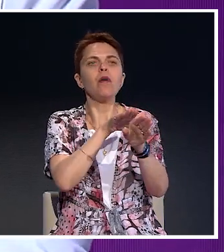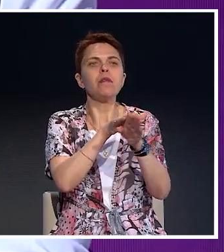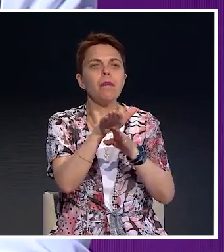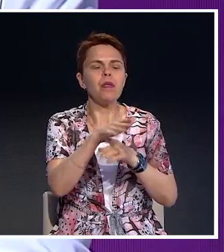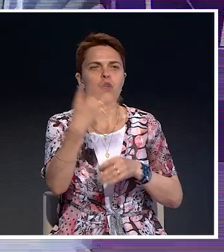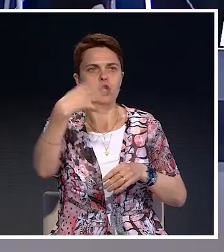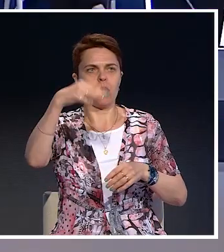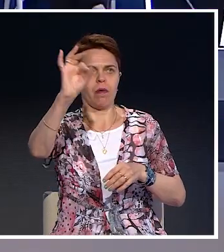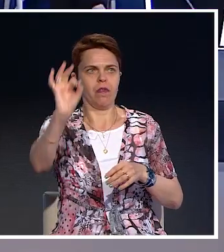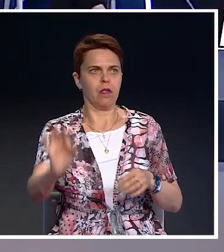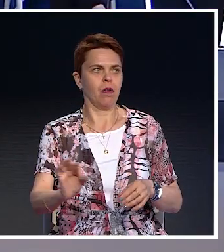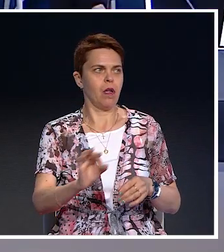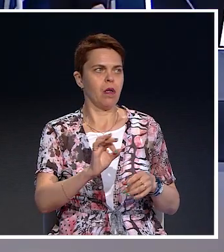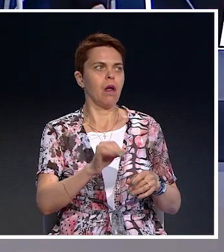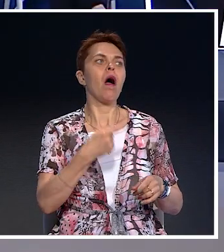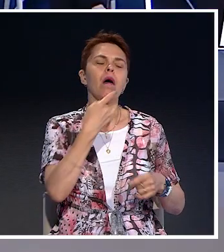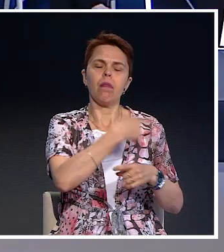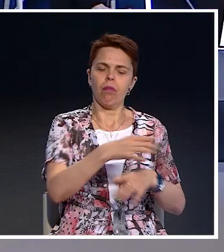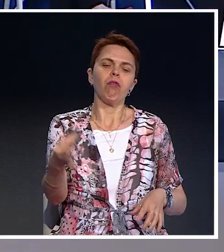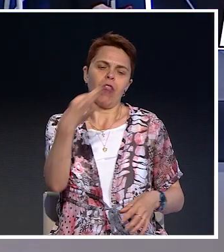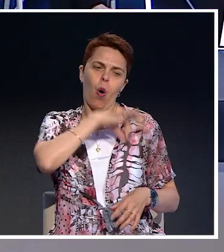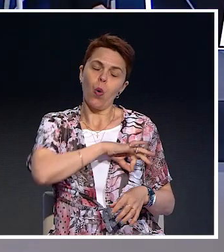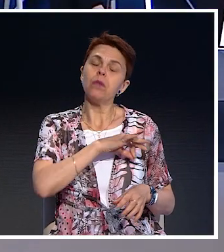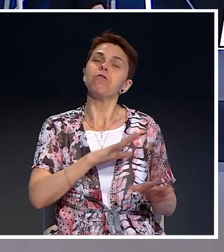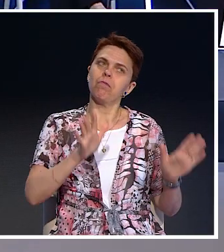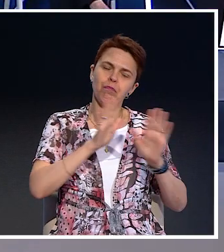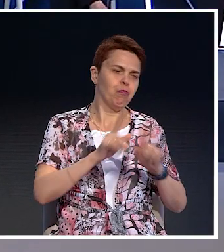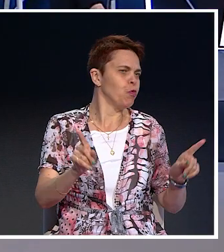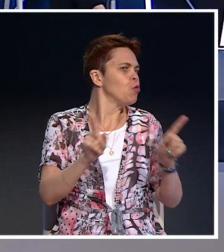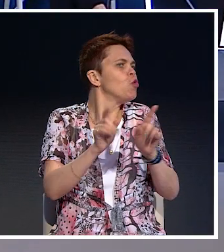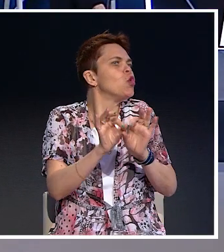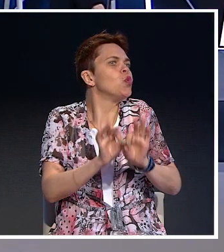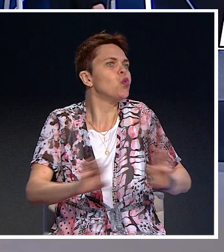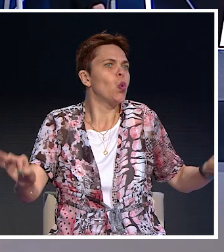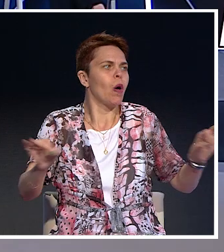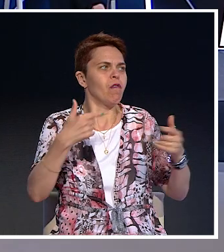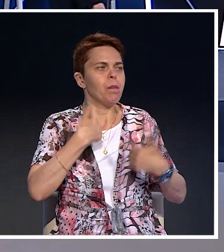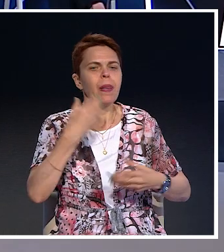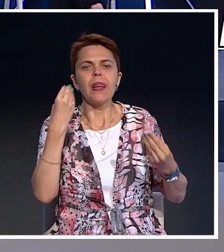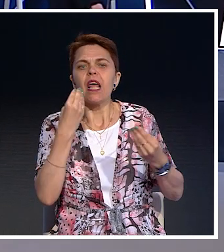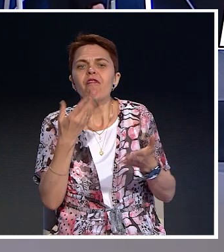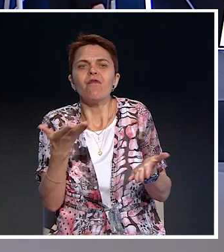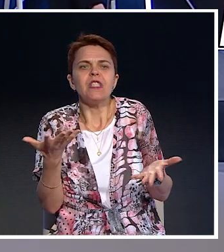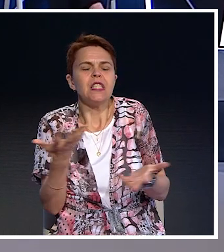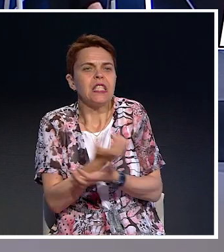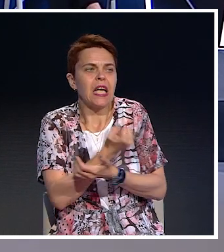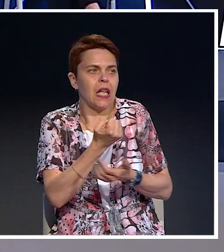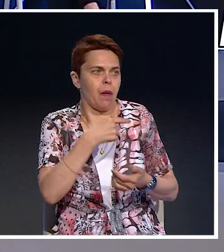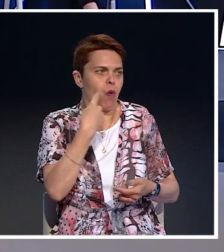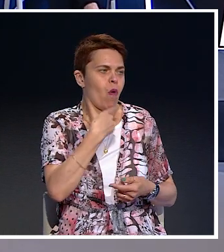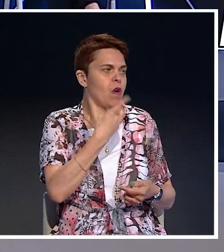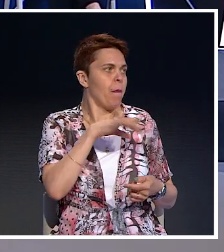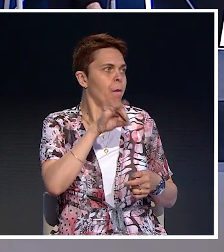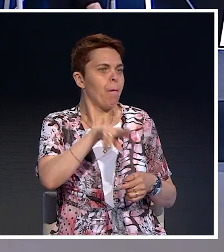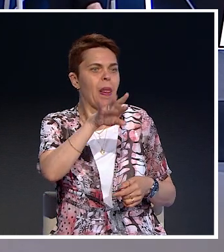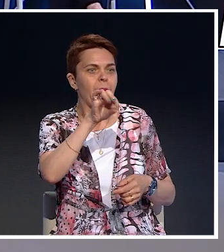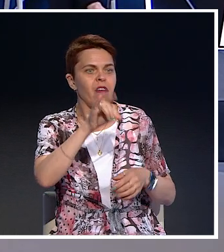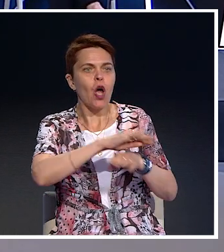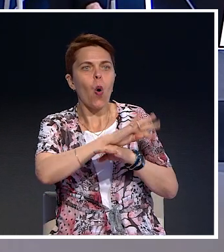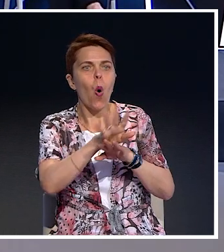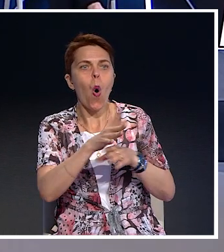40% гендерна квота. Тут партійна система пішла на користь. Так. Чудово. Дякую. На жаль, ми не встигли поговорити про вплив